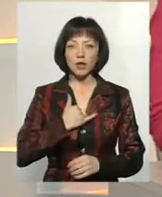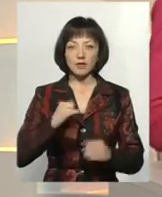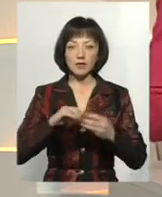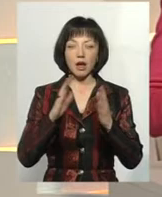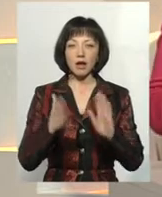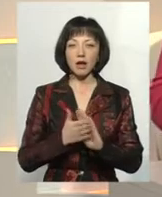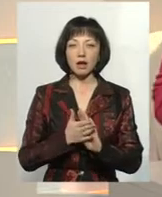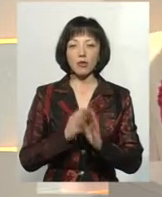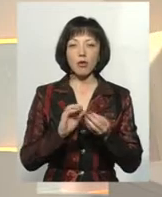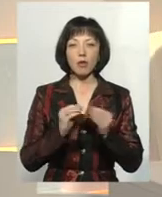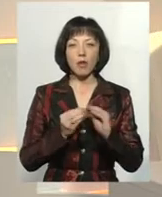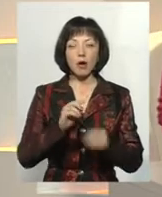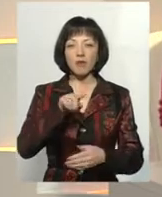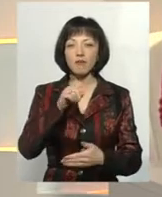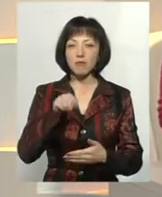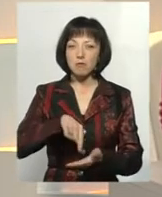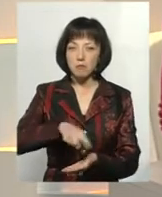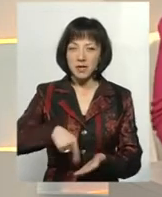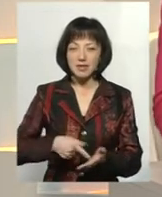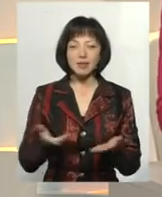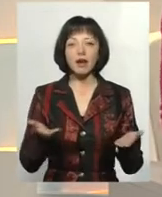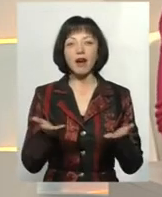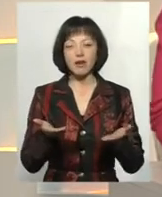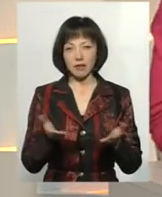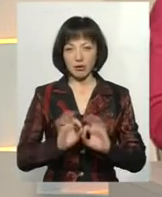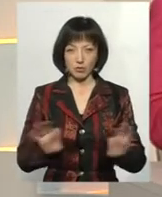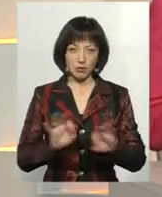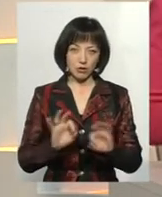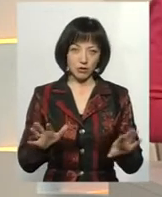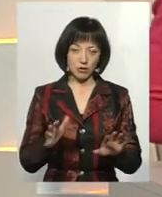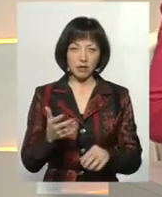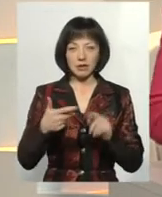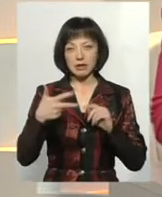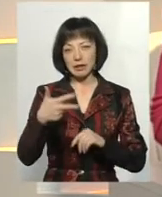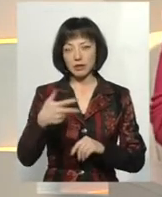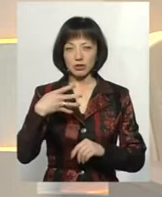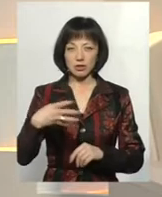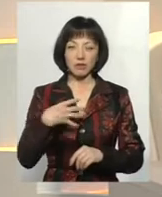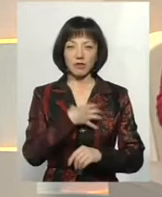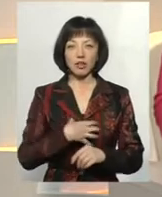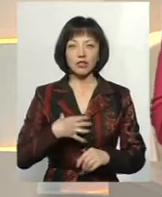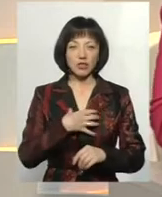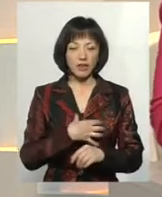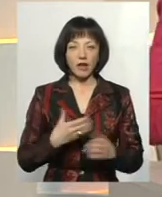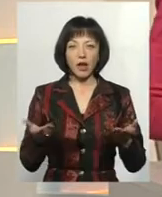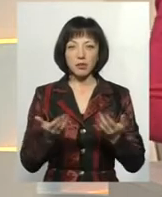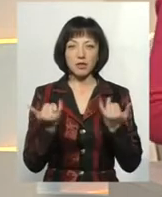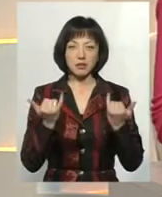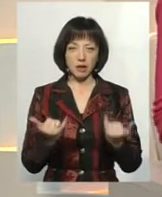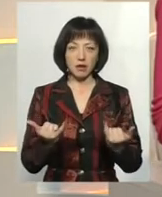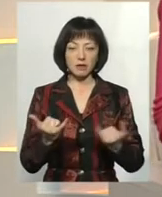взагалі екологічні проблеми у місті. Якщо є, то які буквально там 3-4 самих актуальних, самих важливих, якими